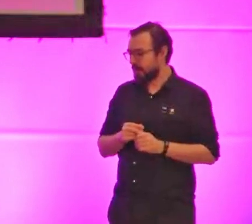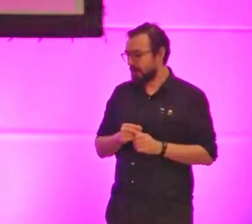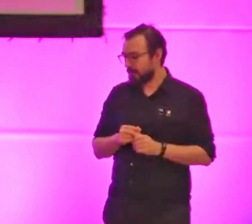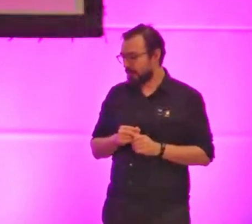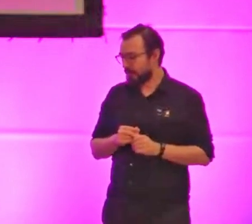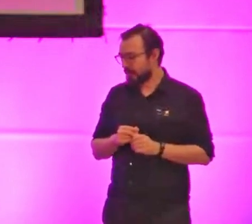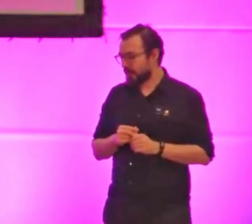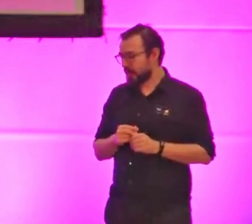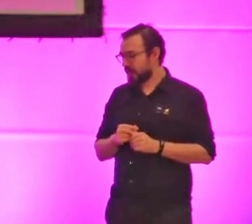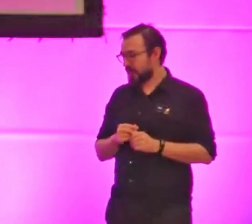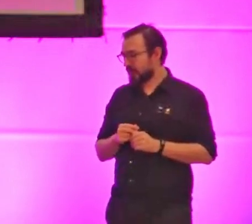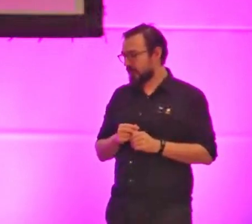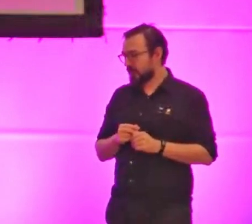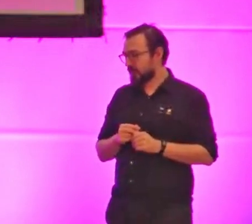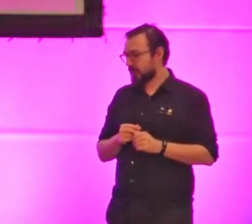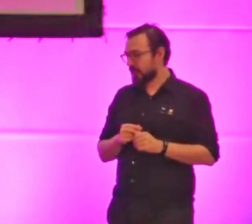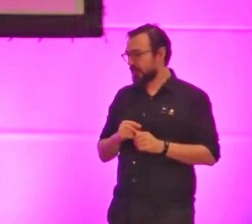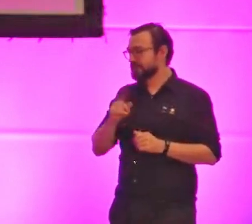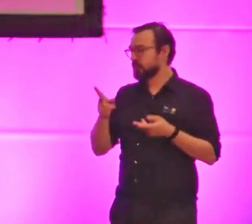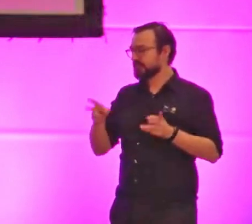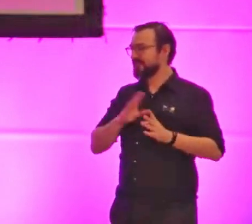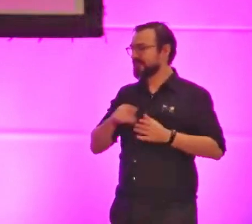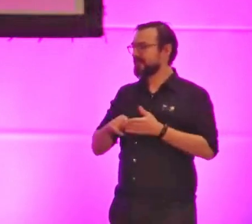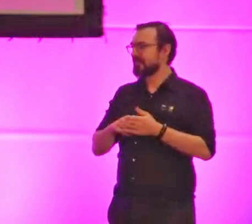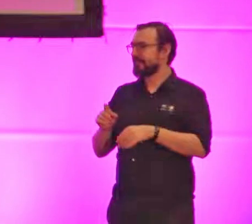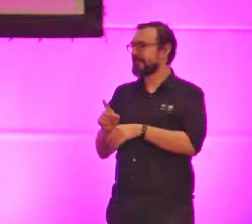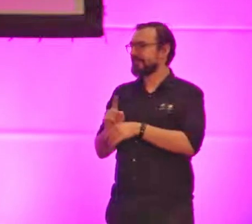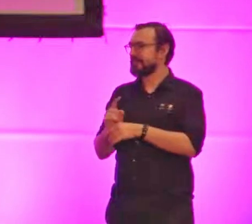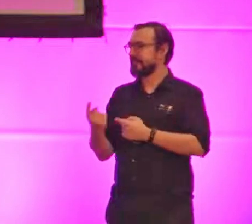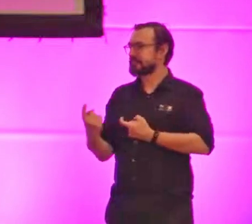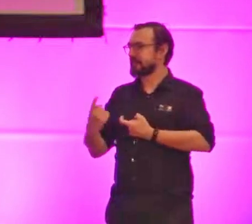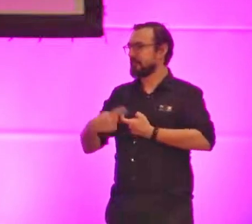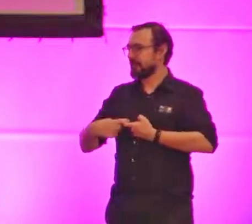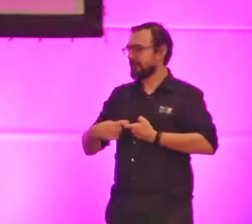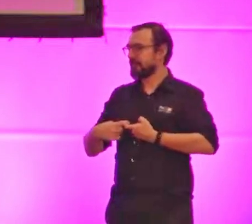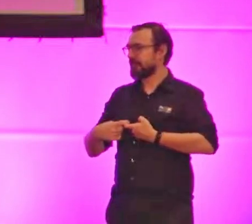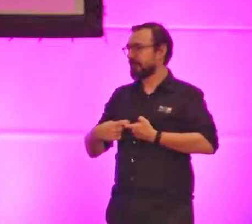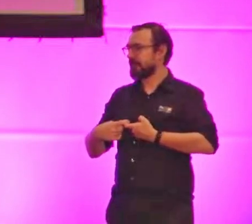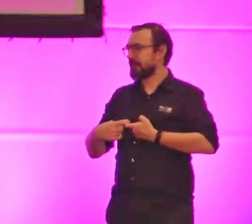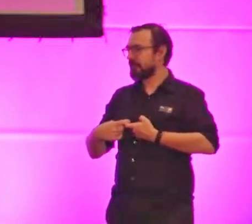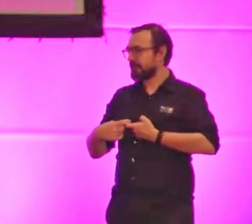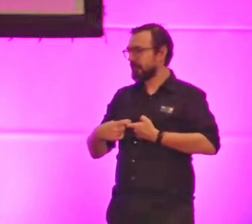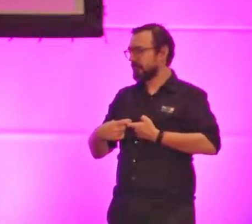Och för det andra så verkar det ju finnas ett visst tidssamband då mellan